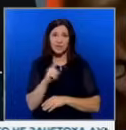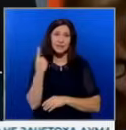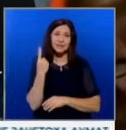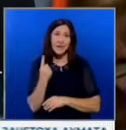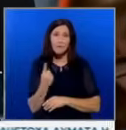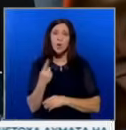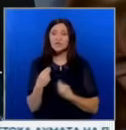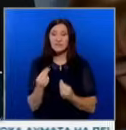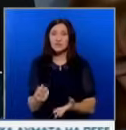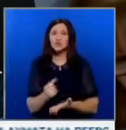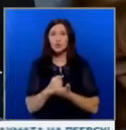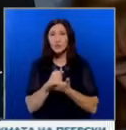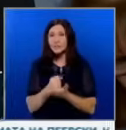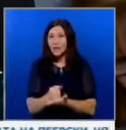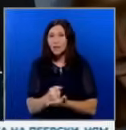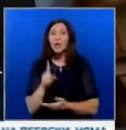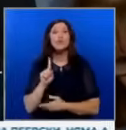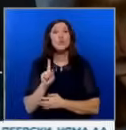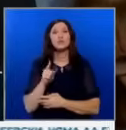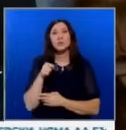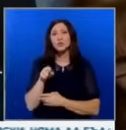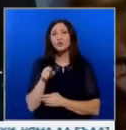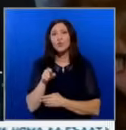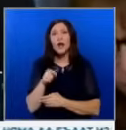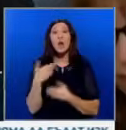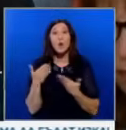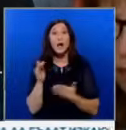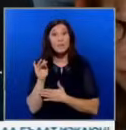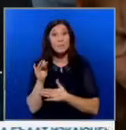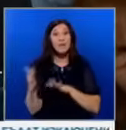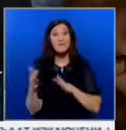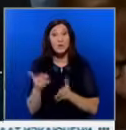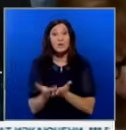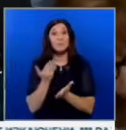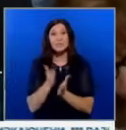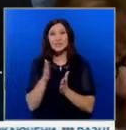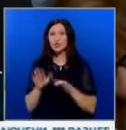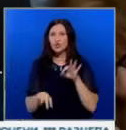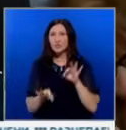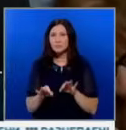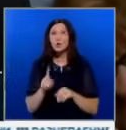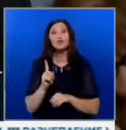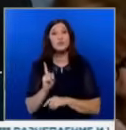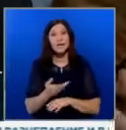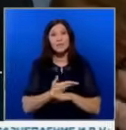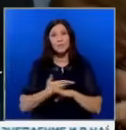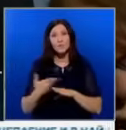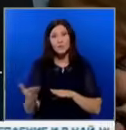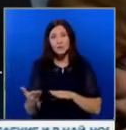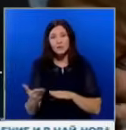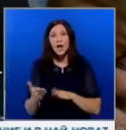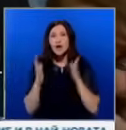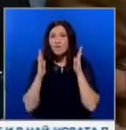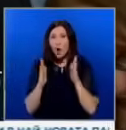с връчването на мандатите, но и с това кога да бъдат евентуални предсрочни избори, които трябва да се проведат в